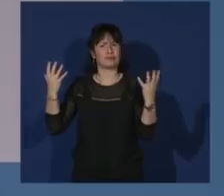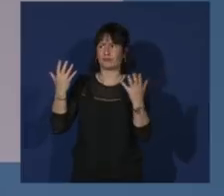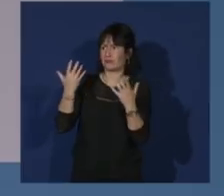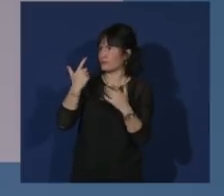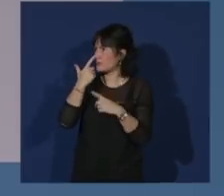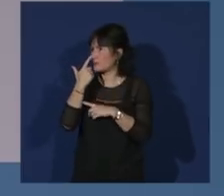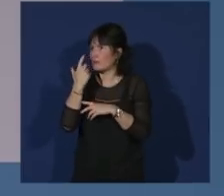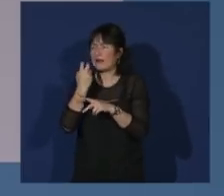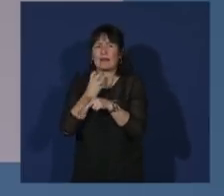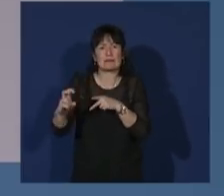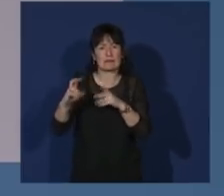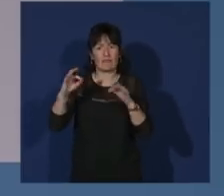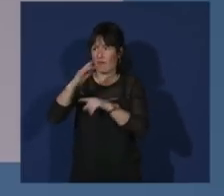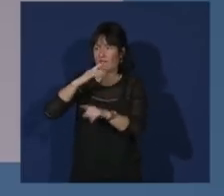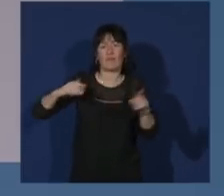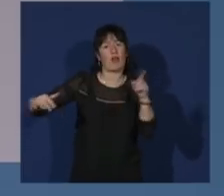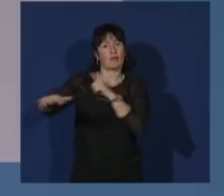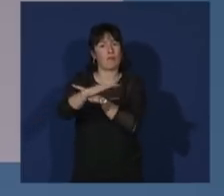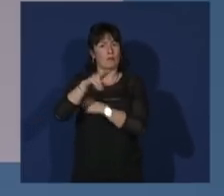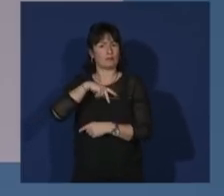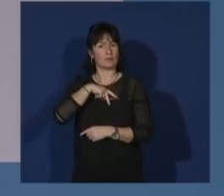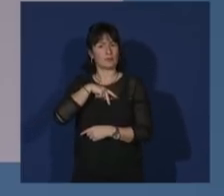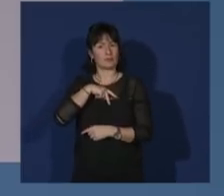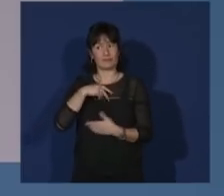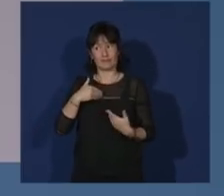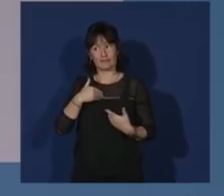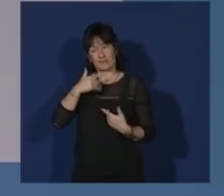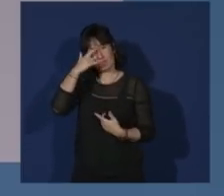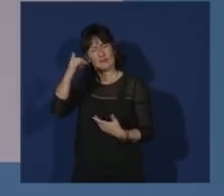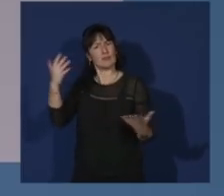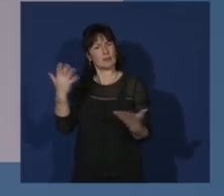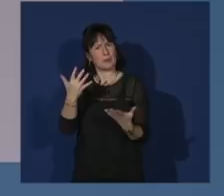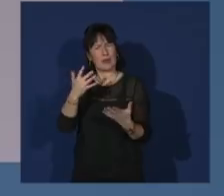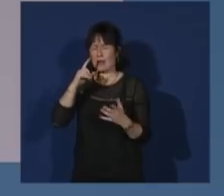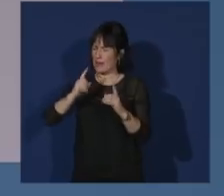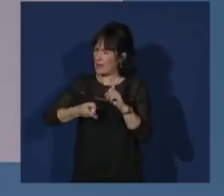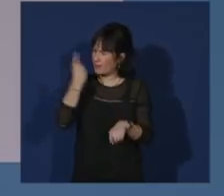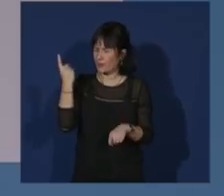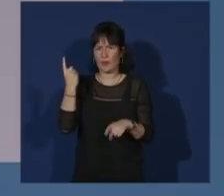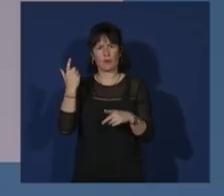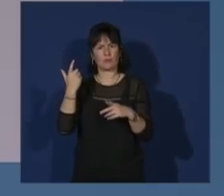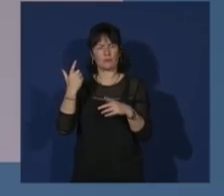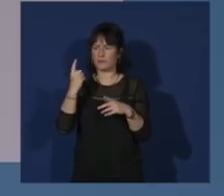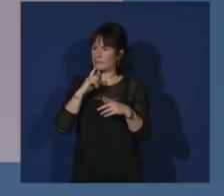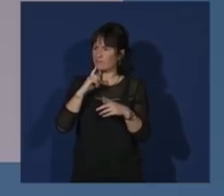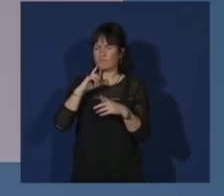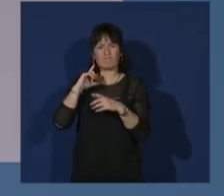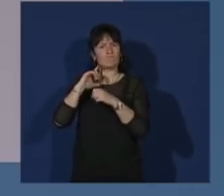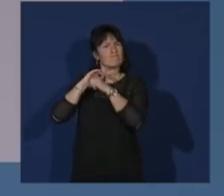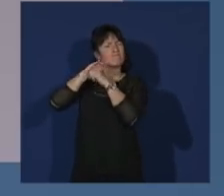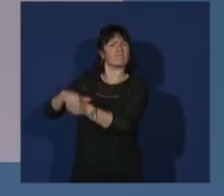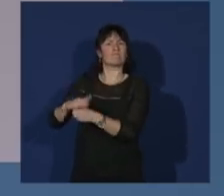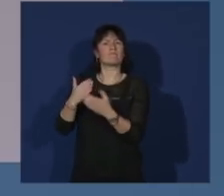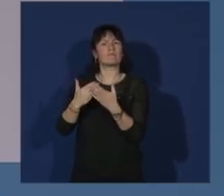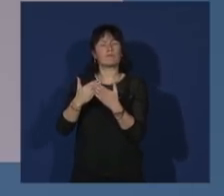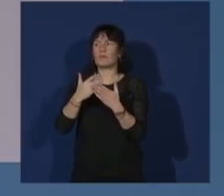notre environnement. Notre défi, c'est de dépasser finalement cette transition économique, celle qui doit